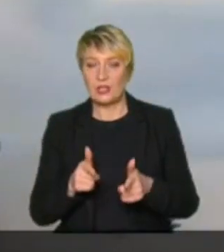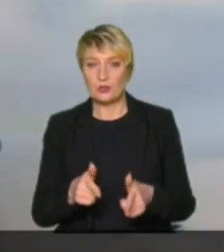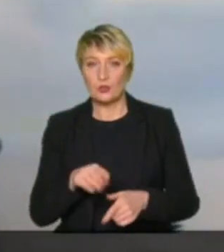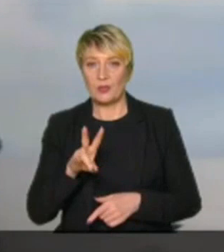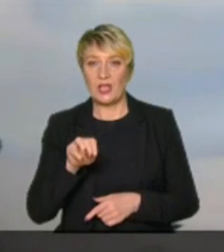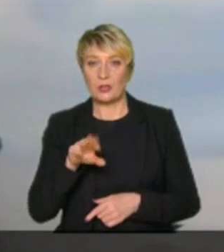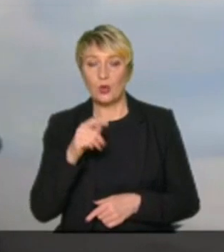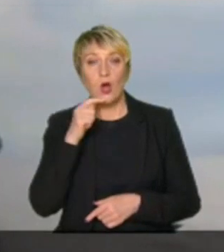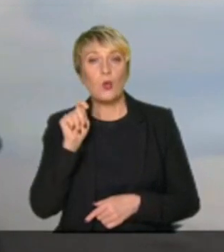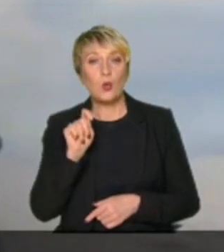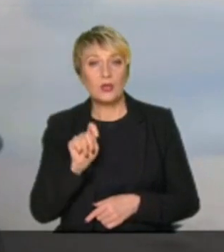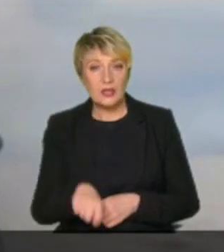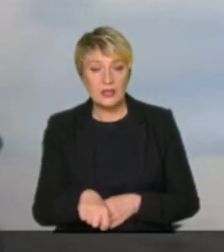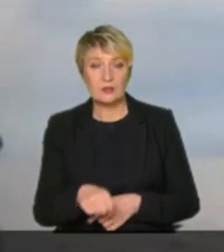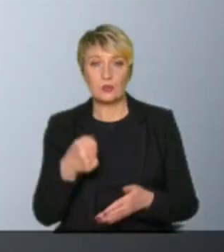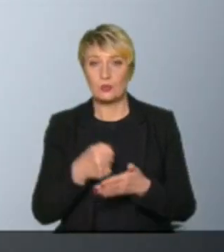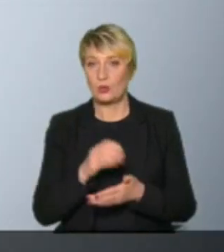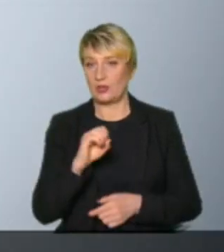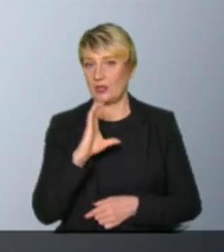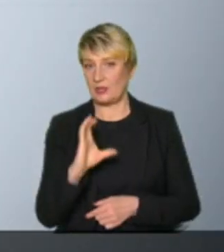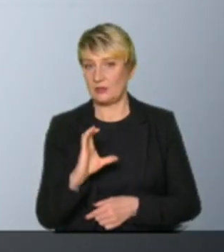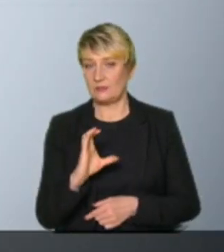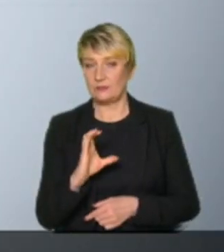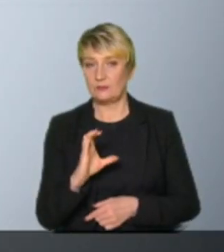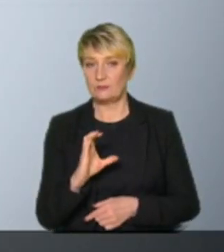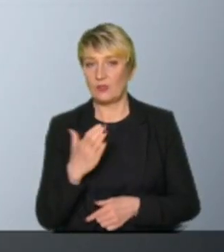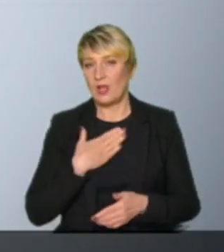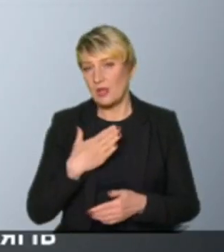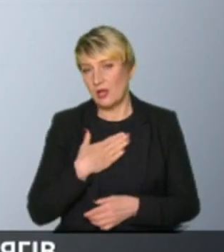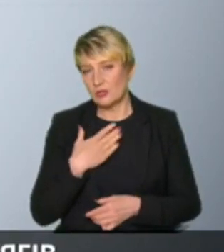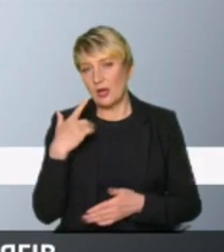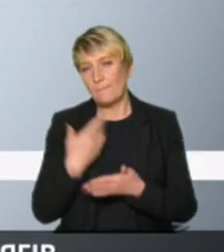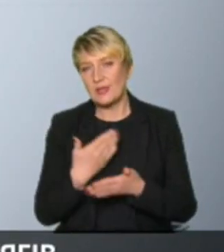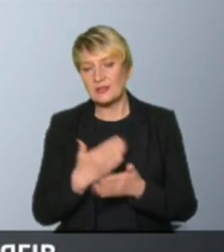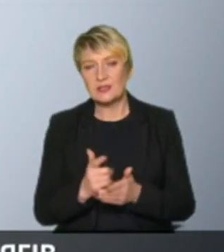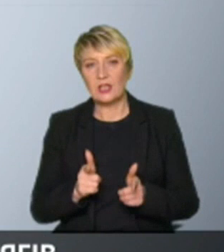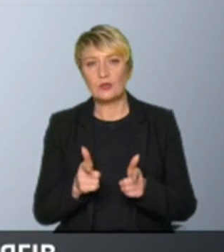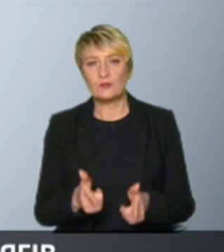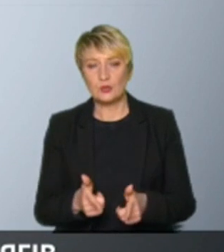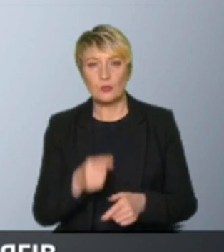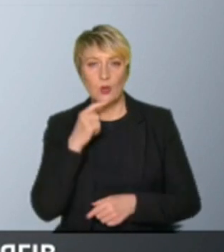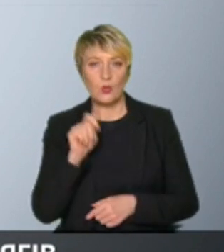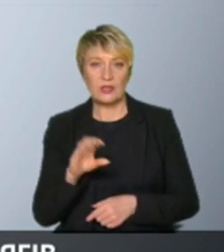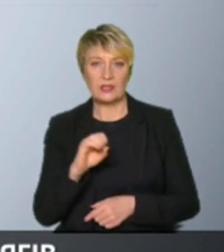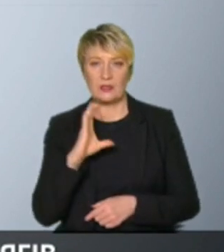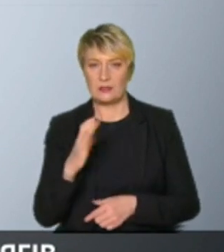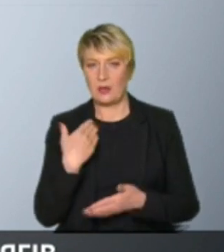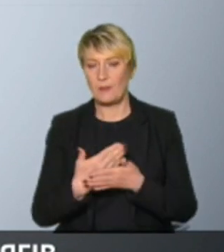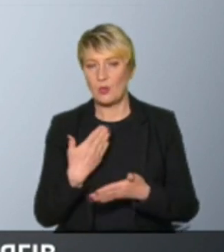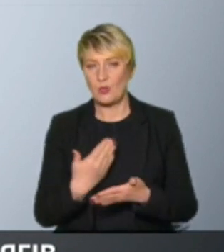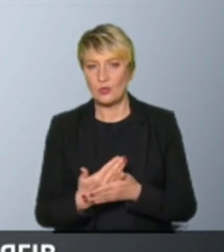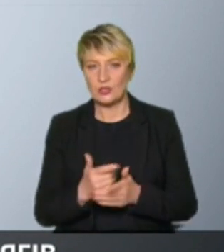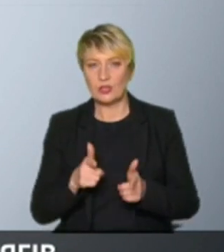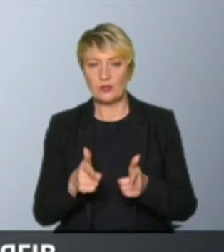А Україні вже й до Євросоюзу зась. Думаю, наша позиція щодо вступу України до ЄС більше схожа на позицію щодо